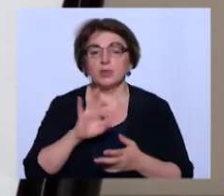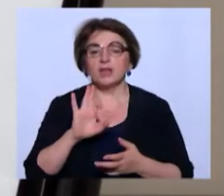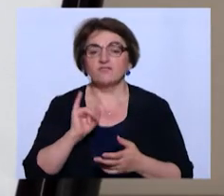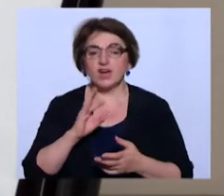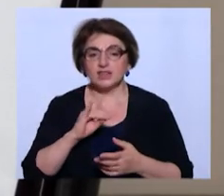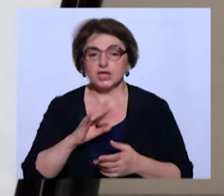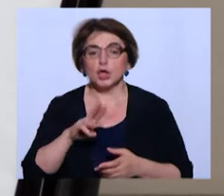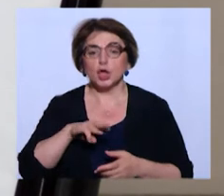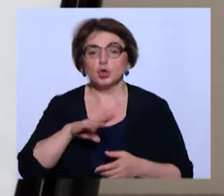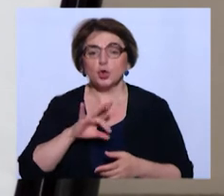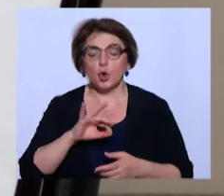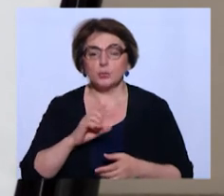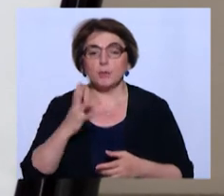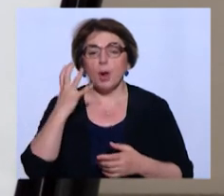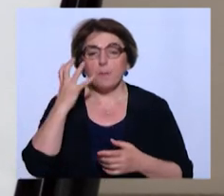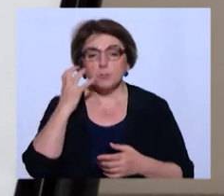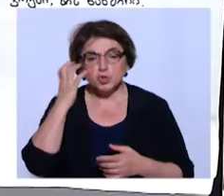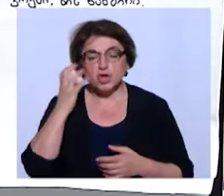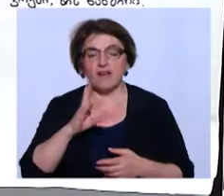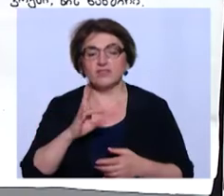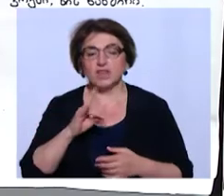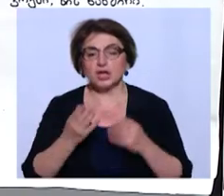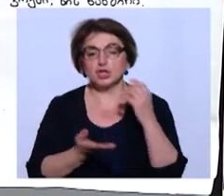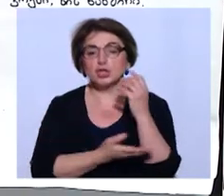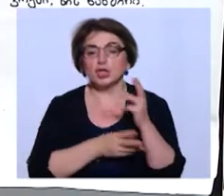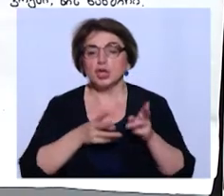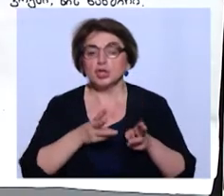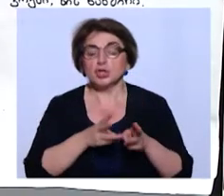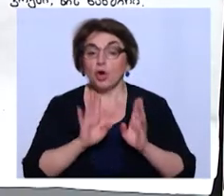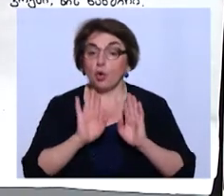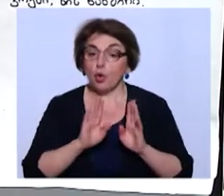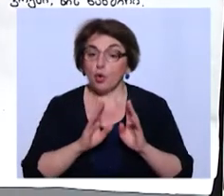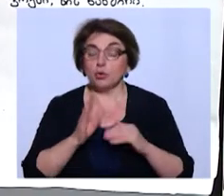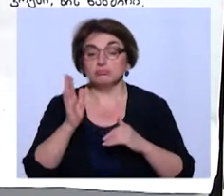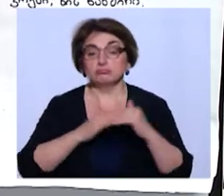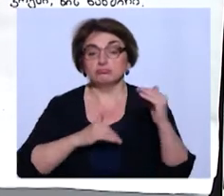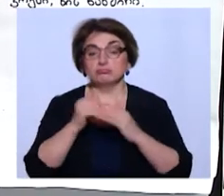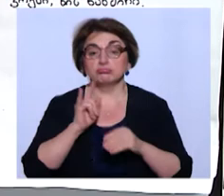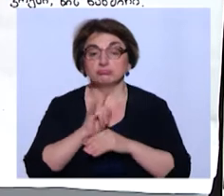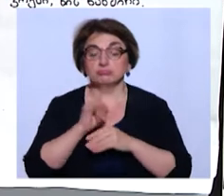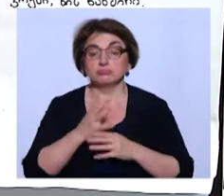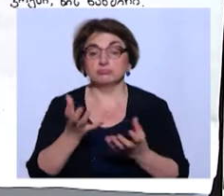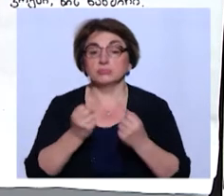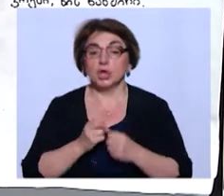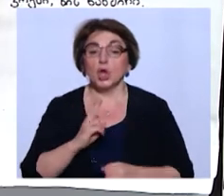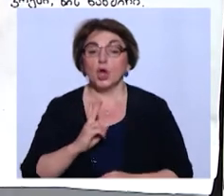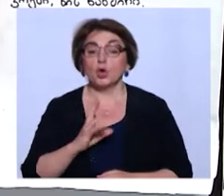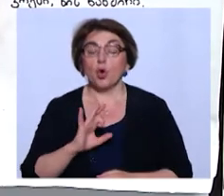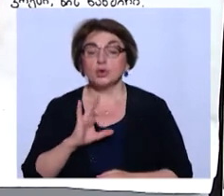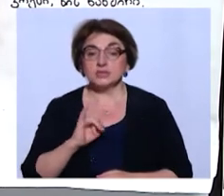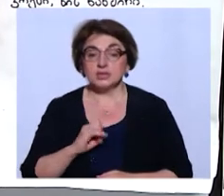ქვანახშირი, ტორფი, მურა ნახშირი, შეშა, ხოლო ხელოვნური გზით მიღებულია წყალაირი, კოქსის